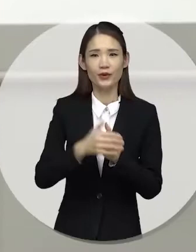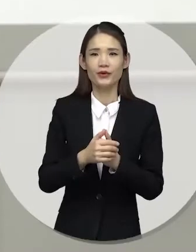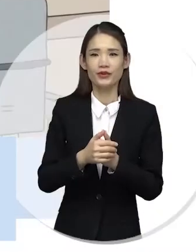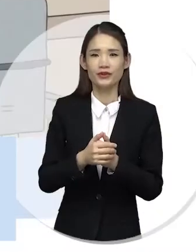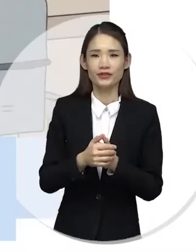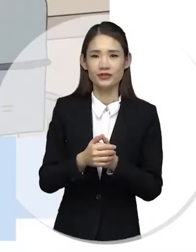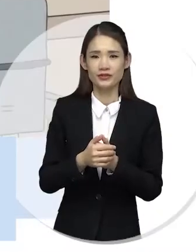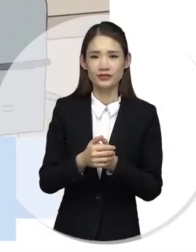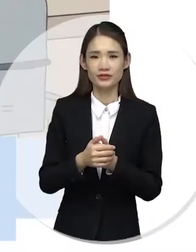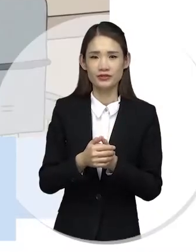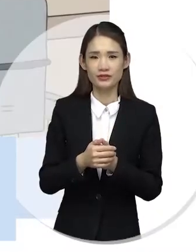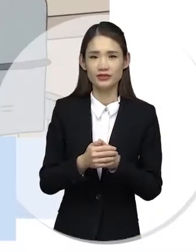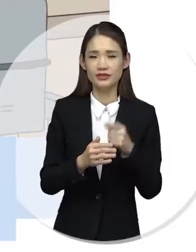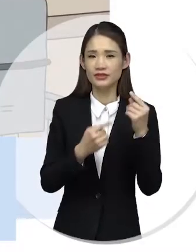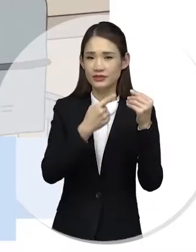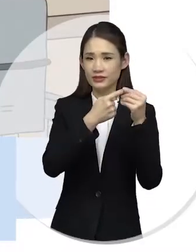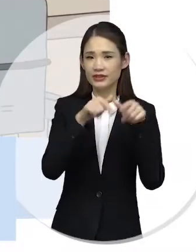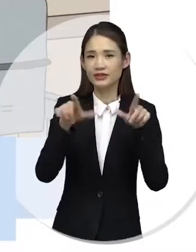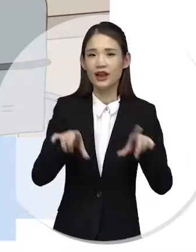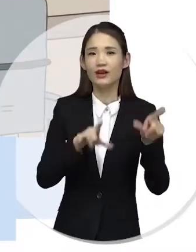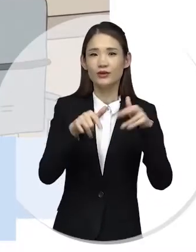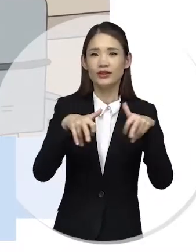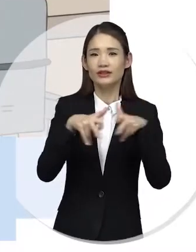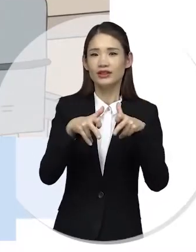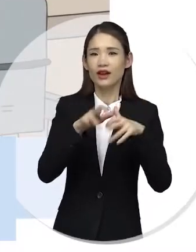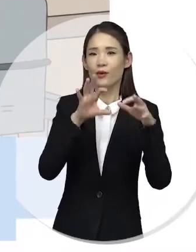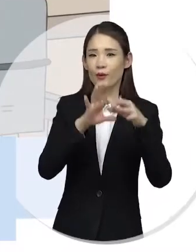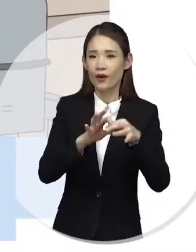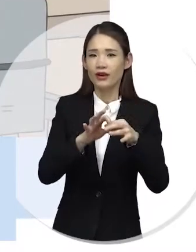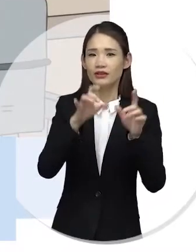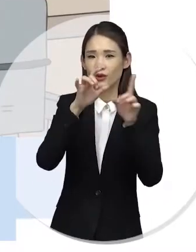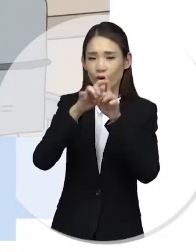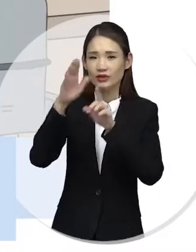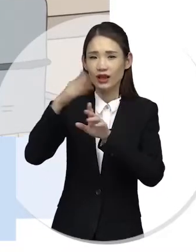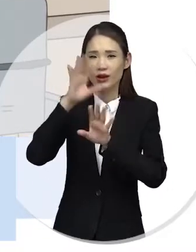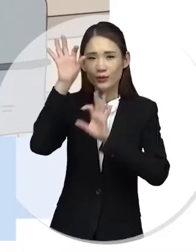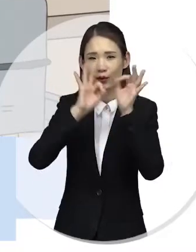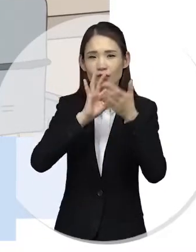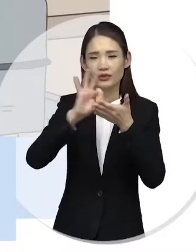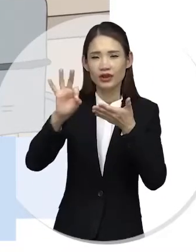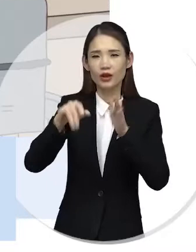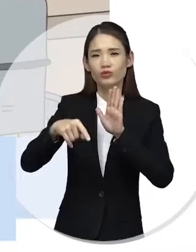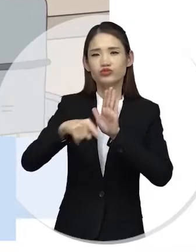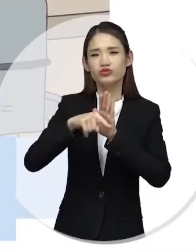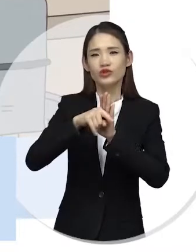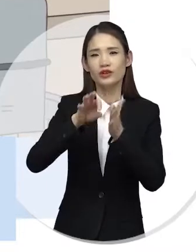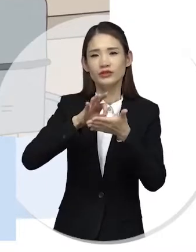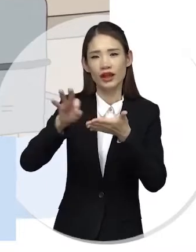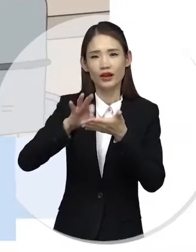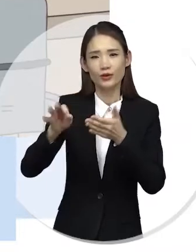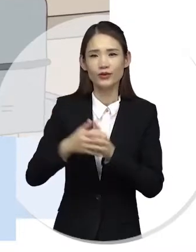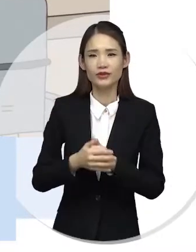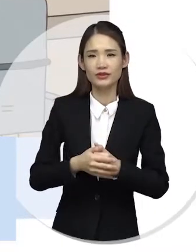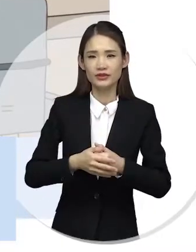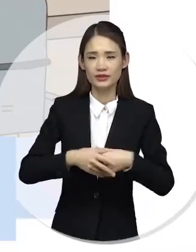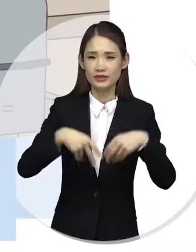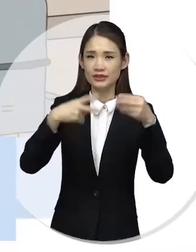봐볼게요. 1번. 일상에서 장애와 관련 용어를 잘못 쓰거나 부정적으로 사용하는